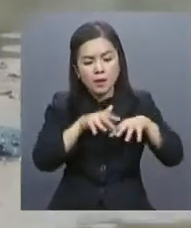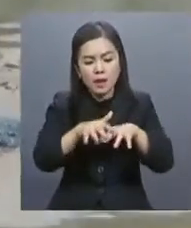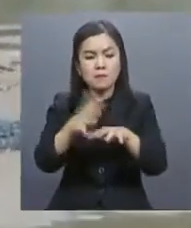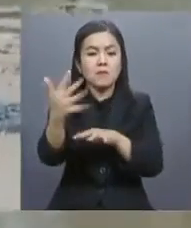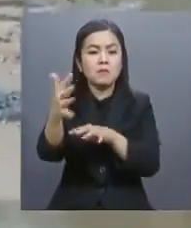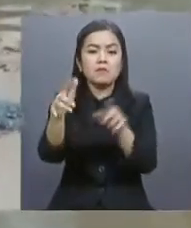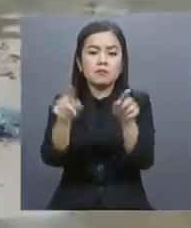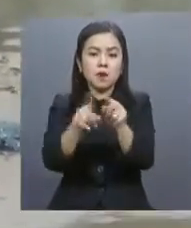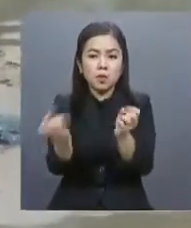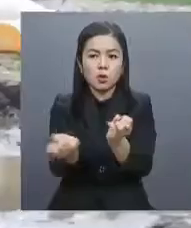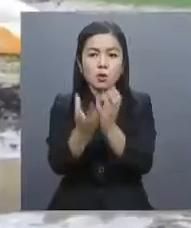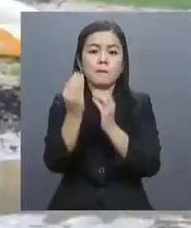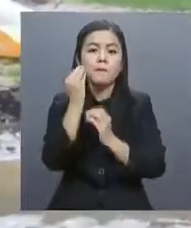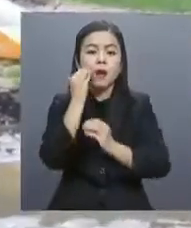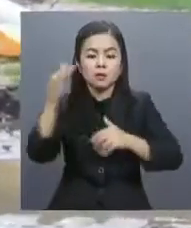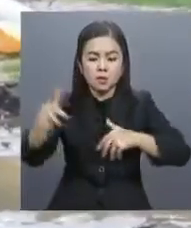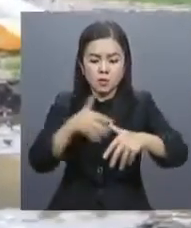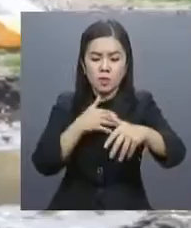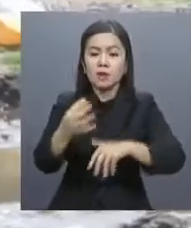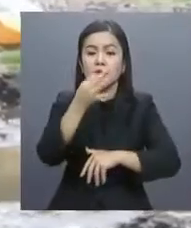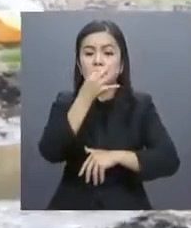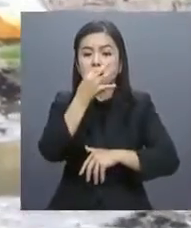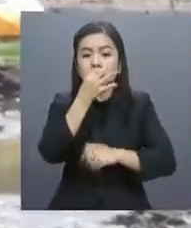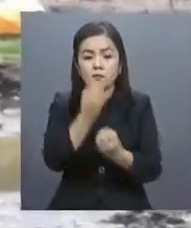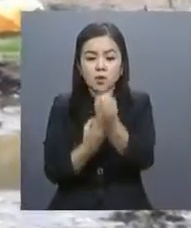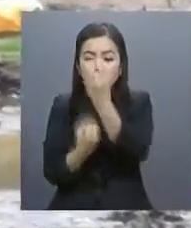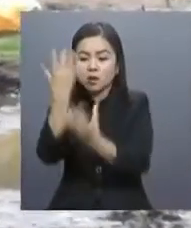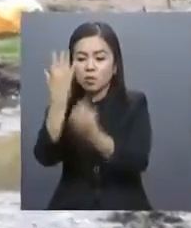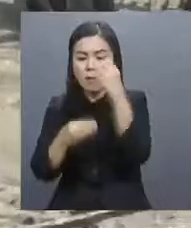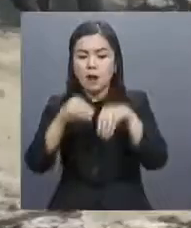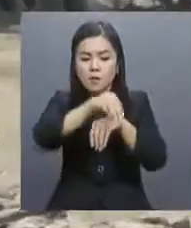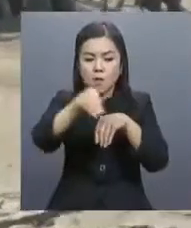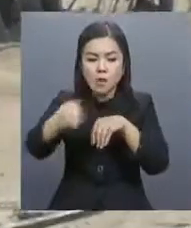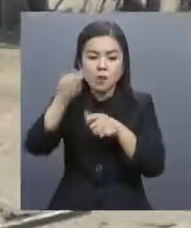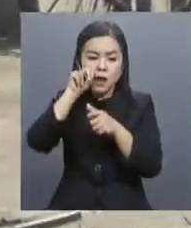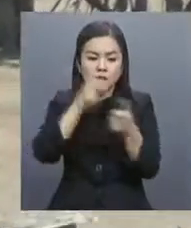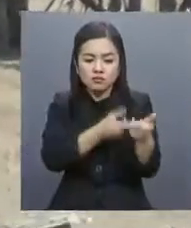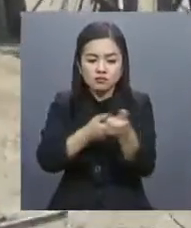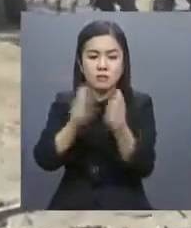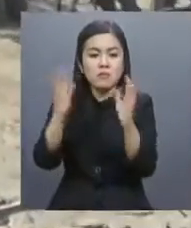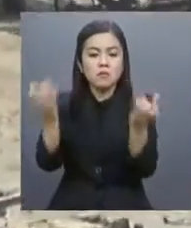ส่งผลให้ชาวบ้านซึ่งส่วนใหญ่มีอาชีพปลูกต้นไม้ขายได้รับผลกระทบอย่างหนักค่ะ